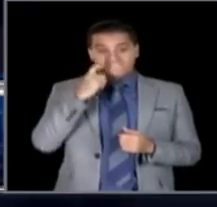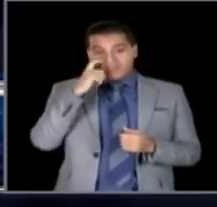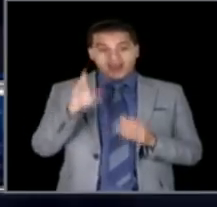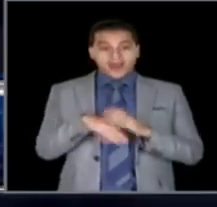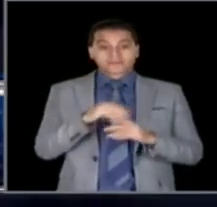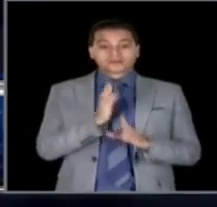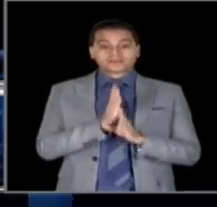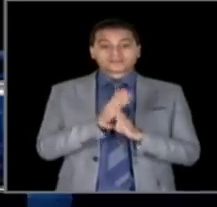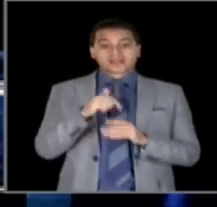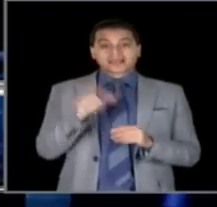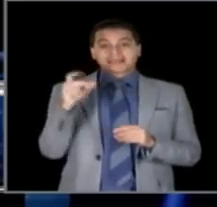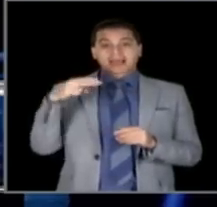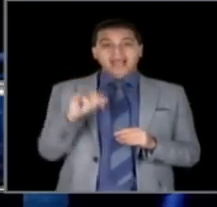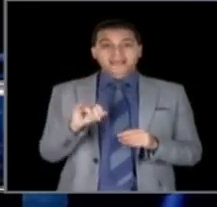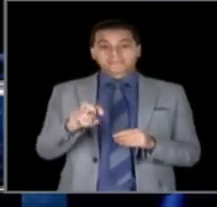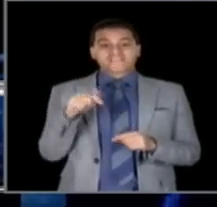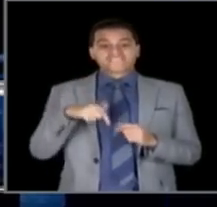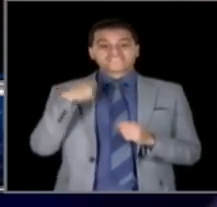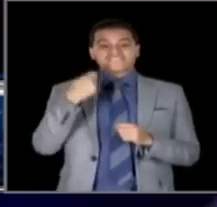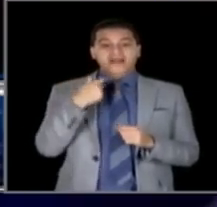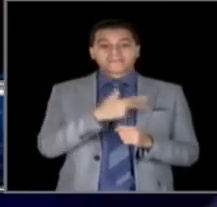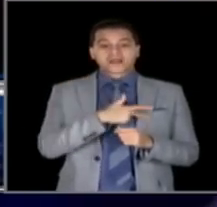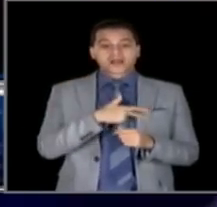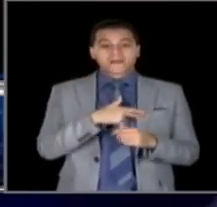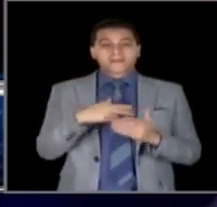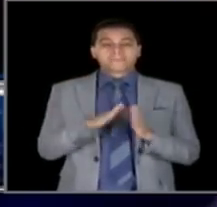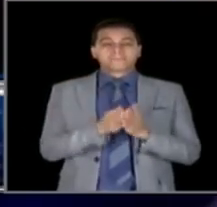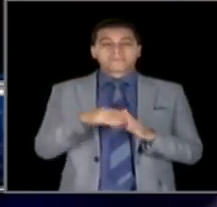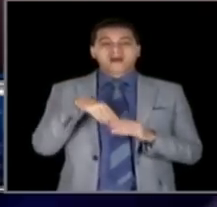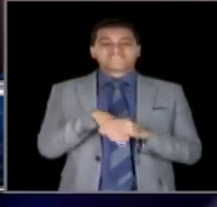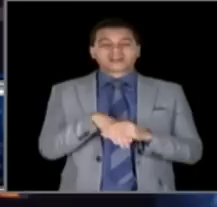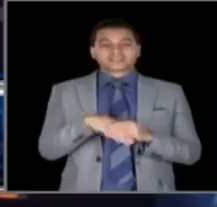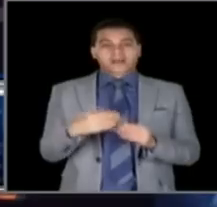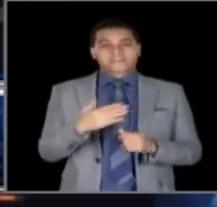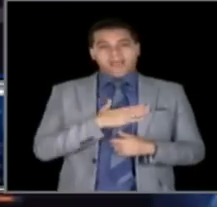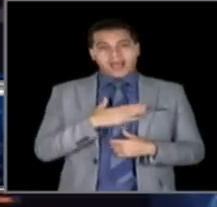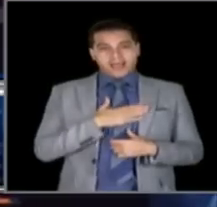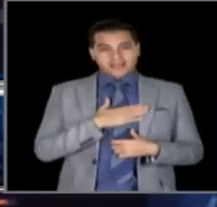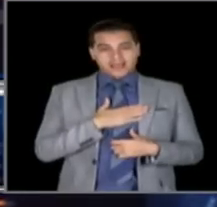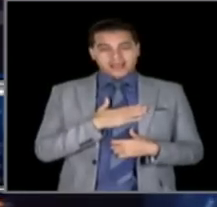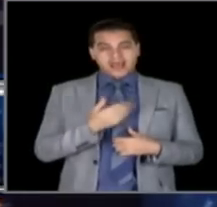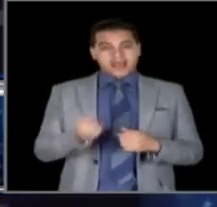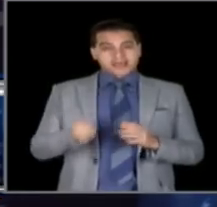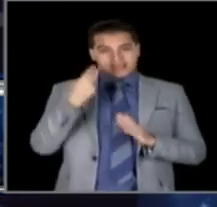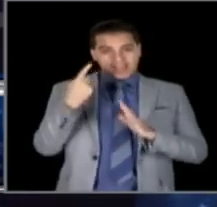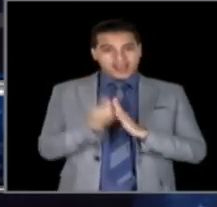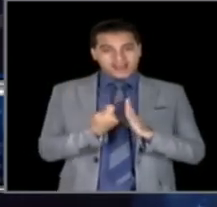من هي الفنانة التي قامت بدور نعيمة في فيلم المحفظة معايا؟ تأليف أحمد عبد